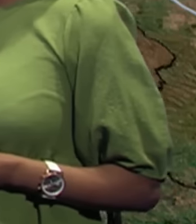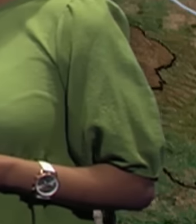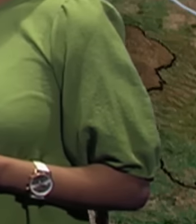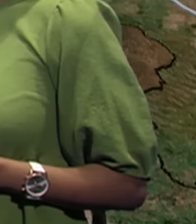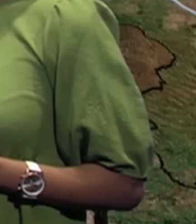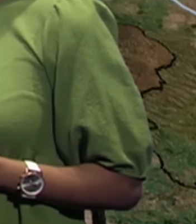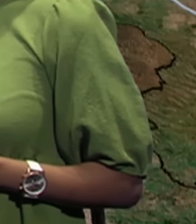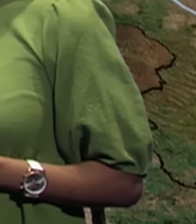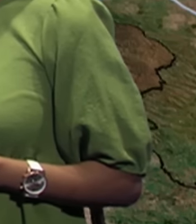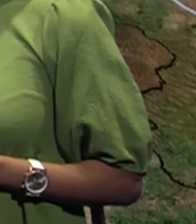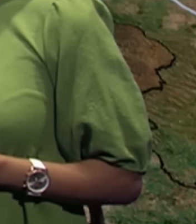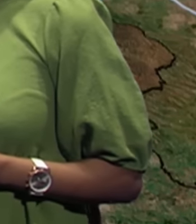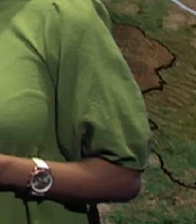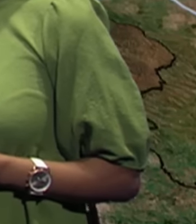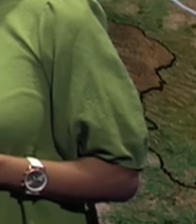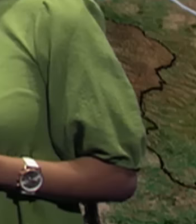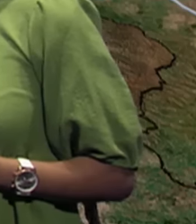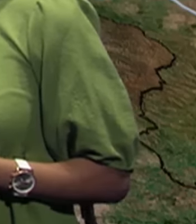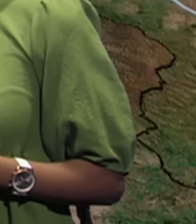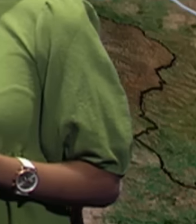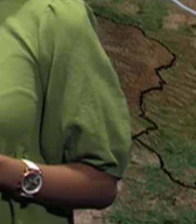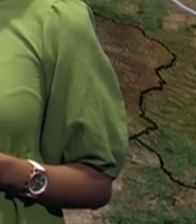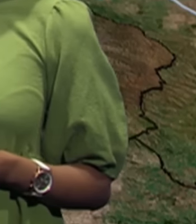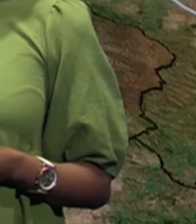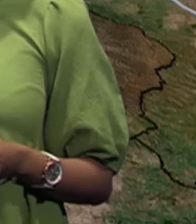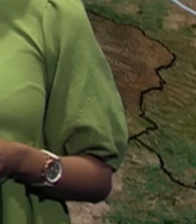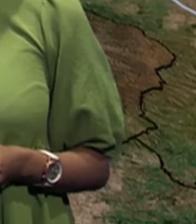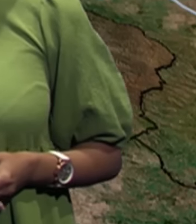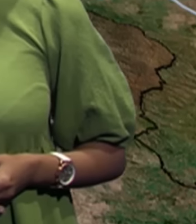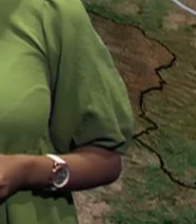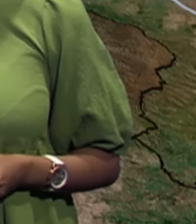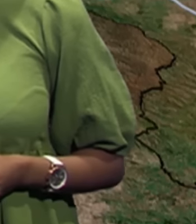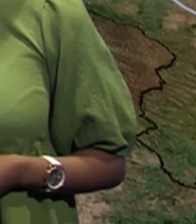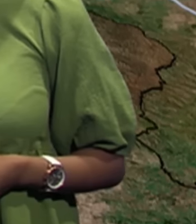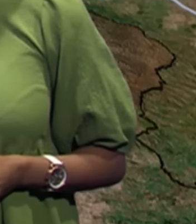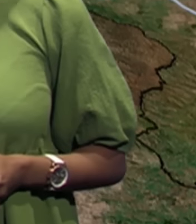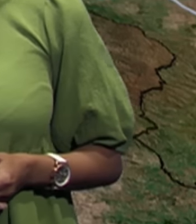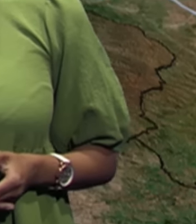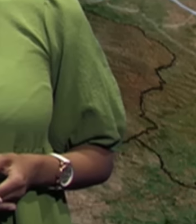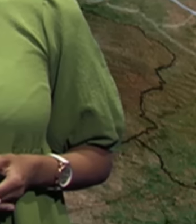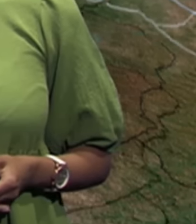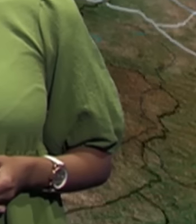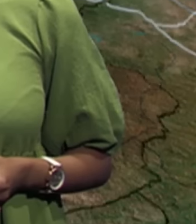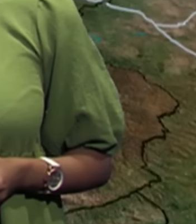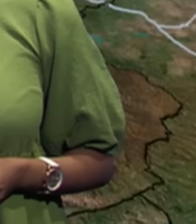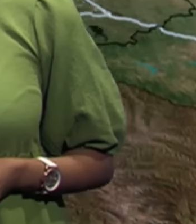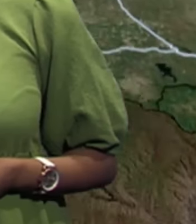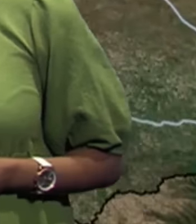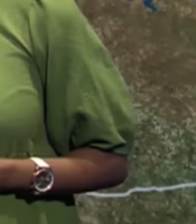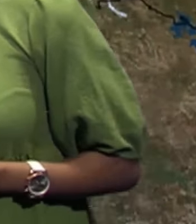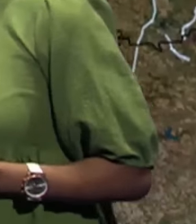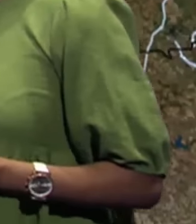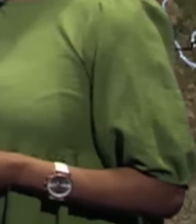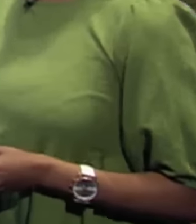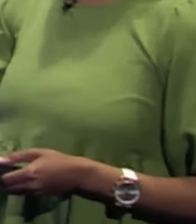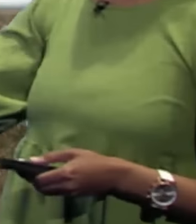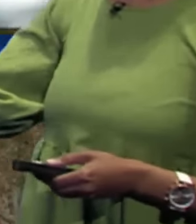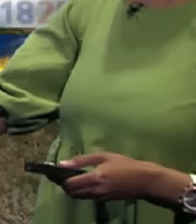ke digata di le 11 go a go di le 27 fa re lebella Bloemfontein ke digata di le 14 go a go di le